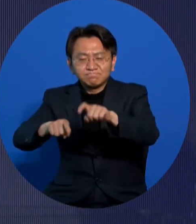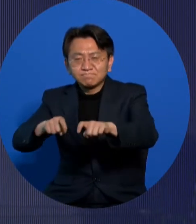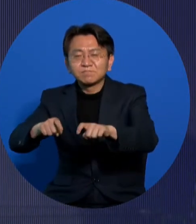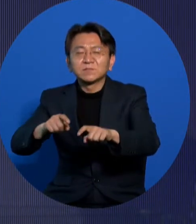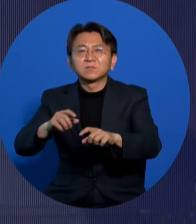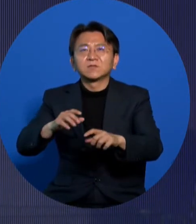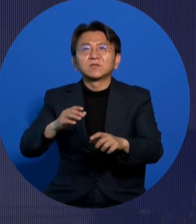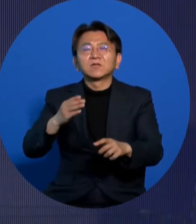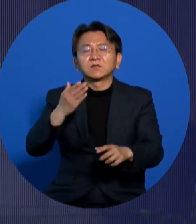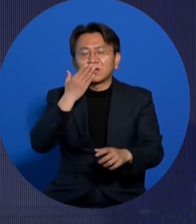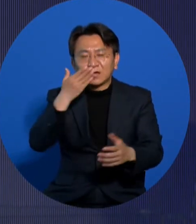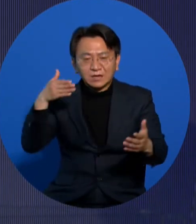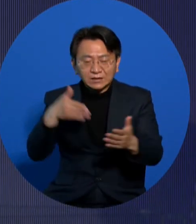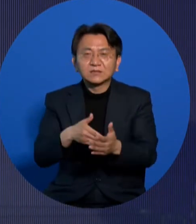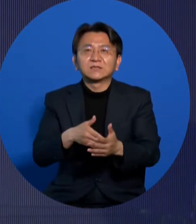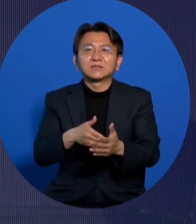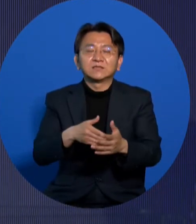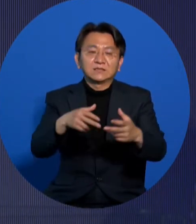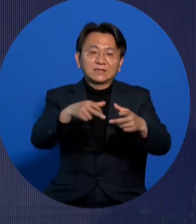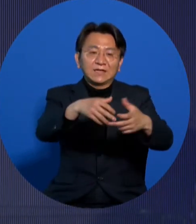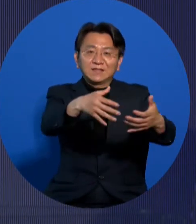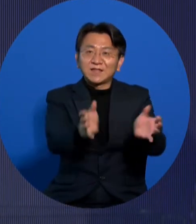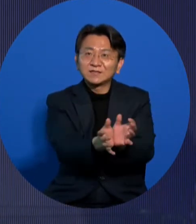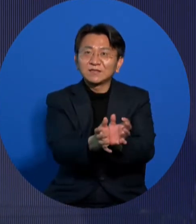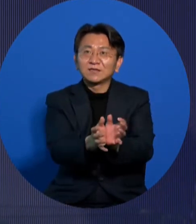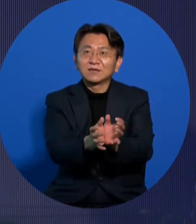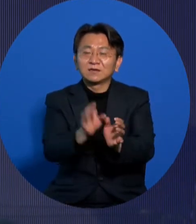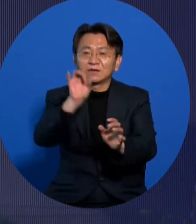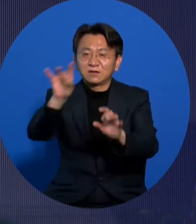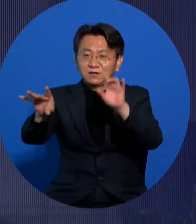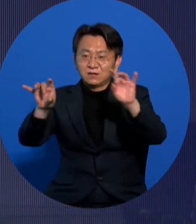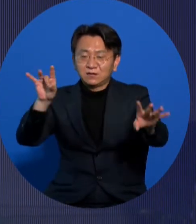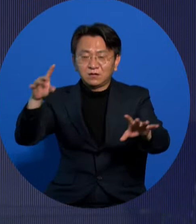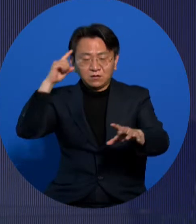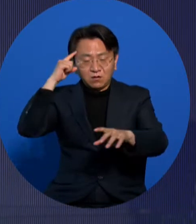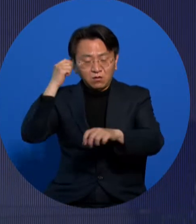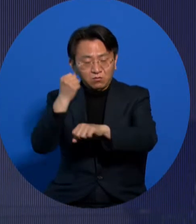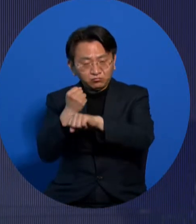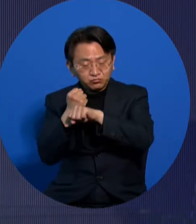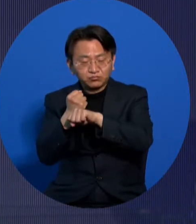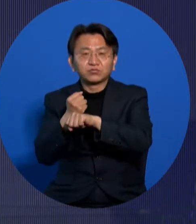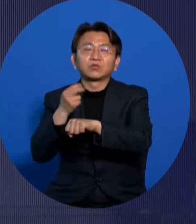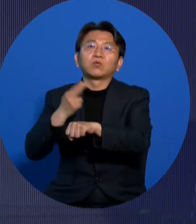장애인 단체나 또 우리 학자 또 석학 여러분들이